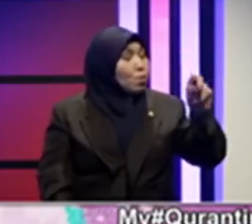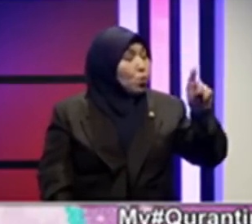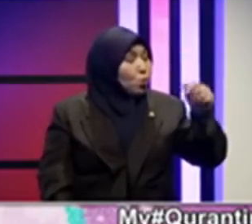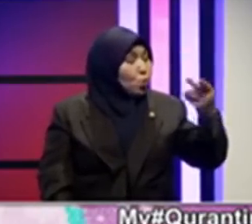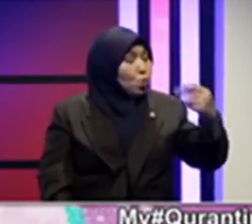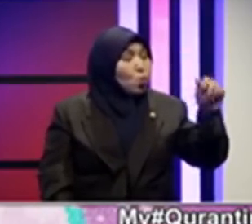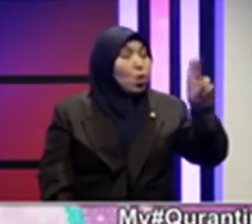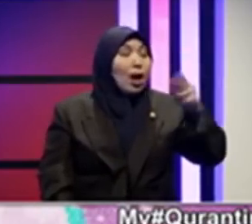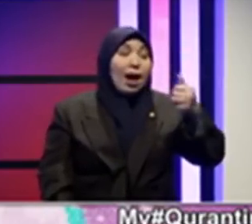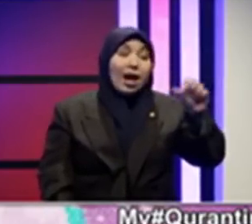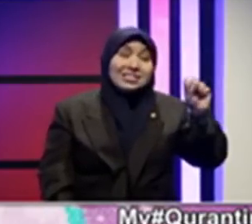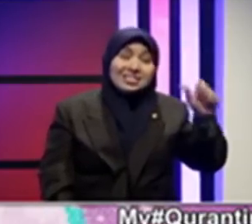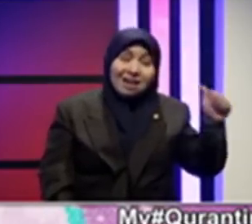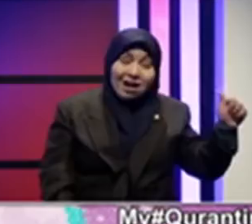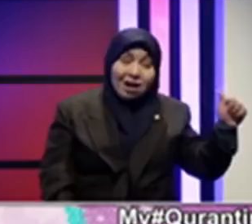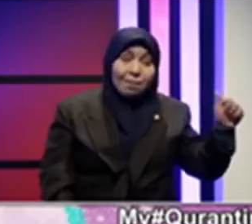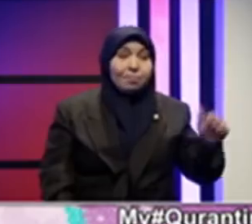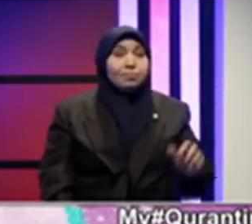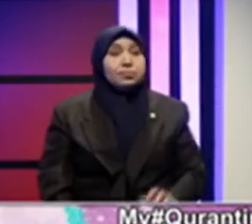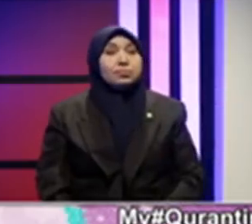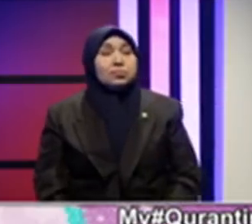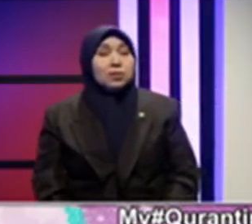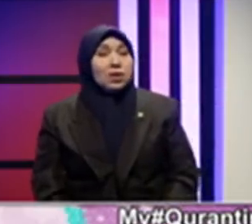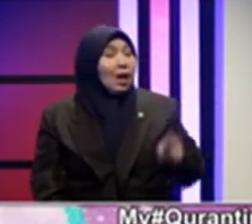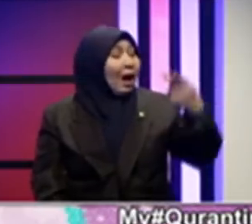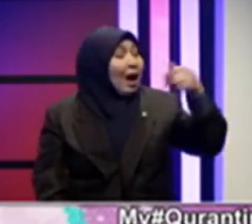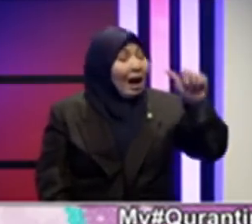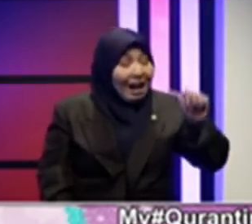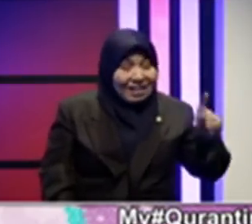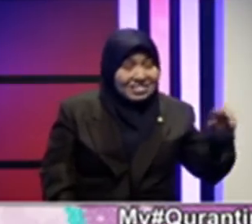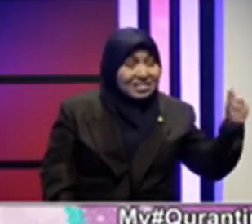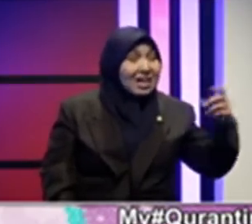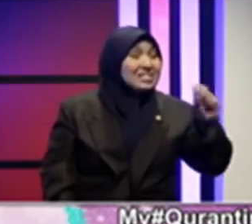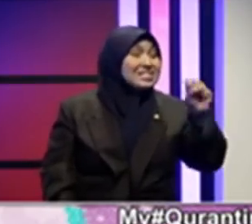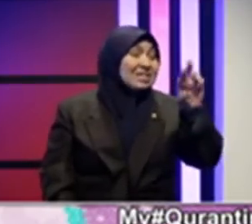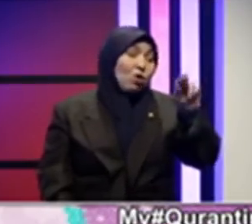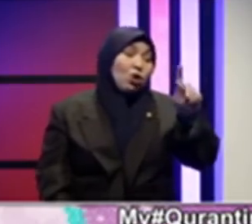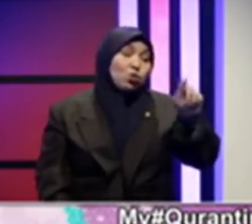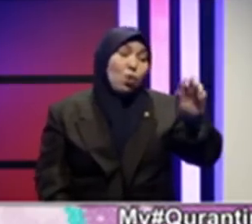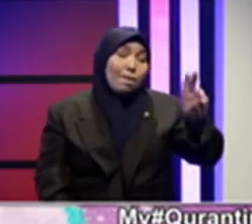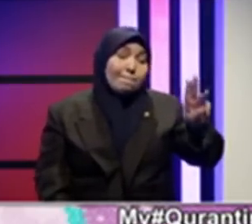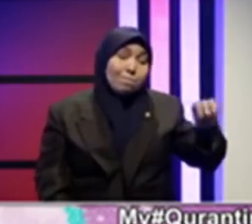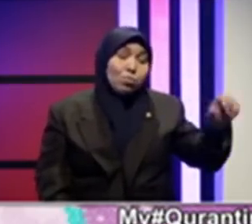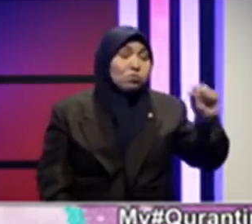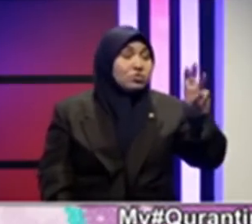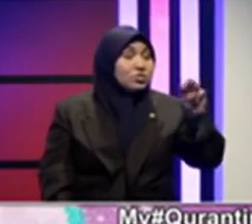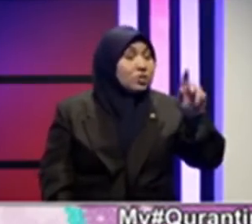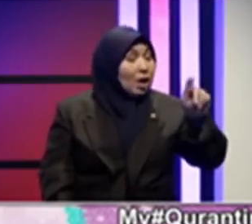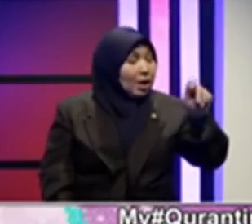fa'buduhu hadza, hadza siratun